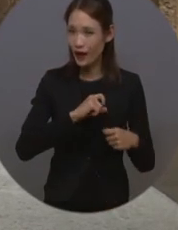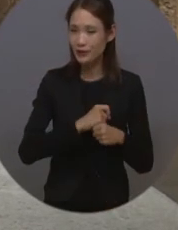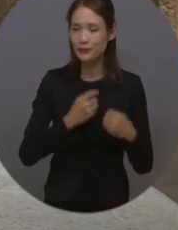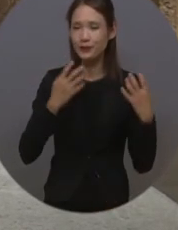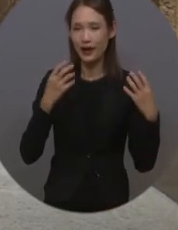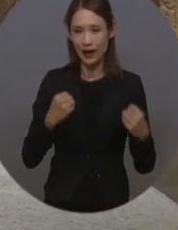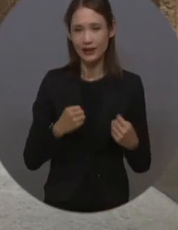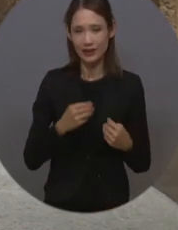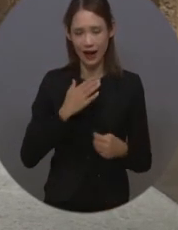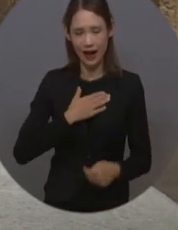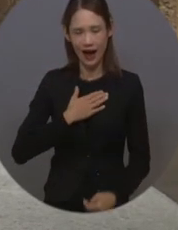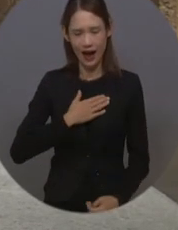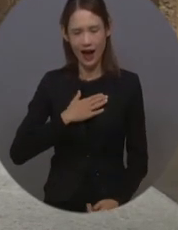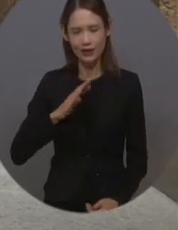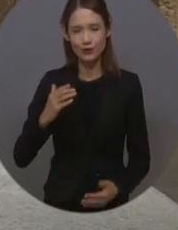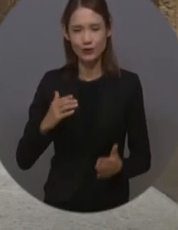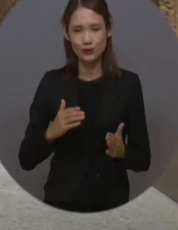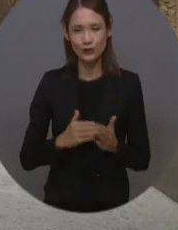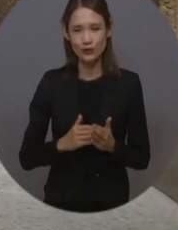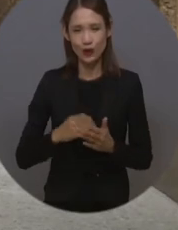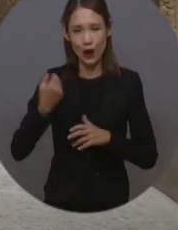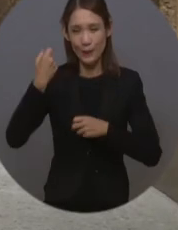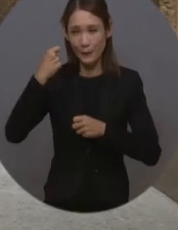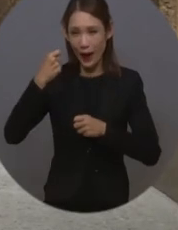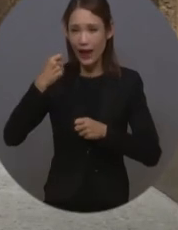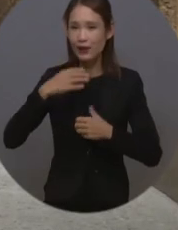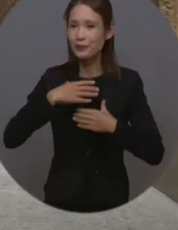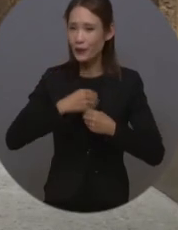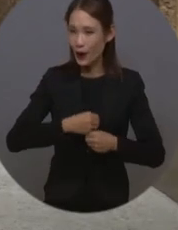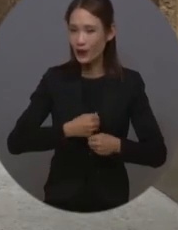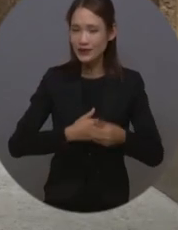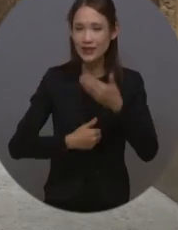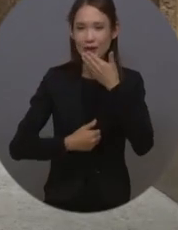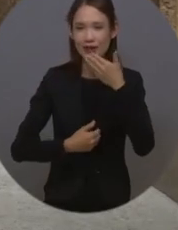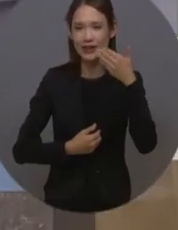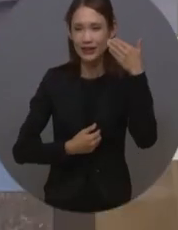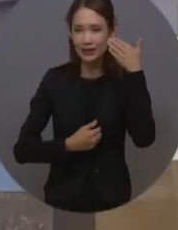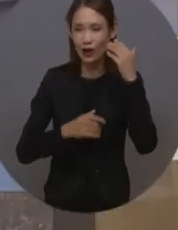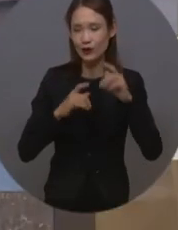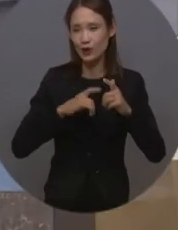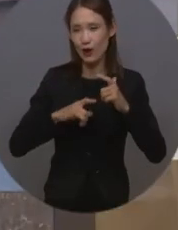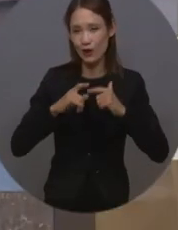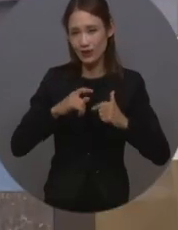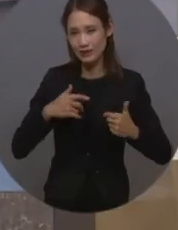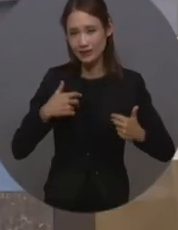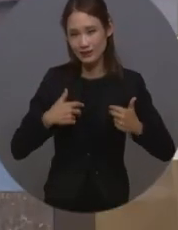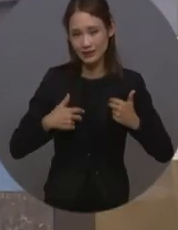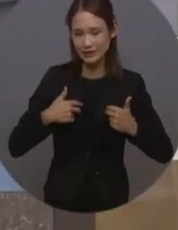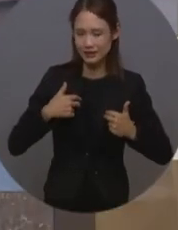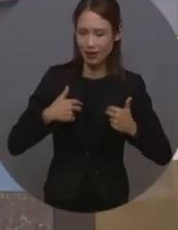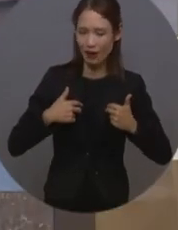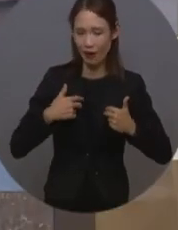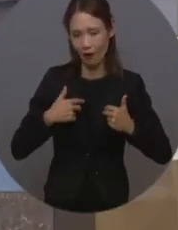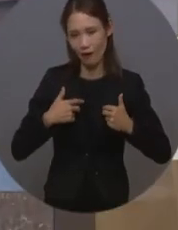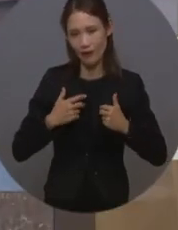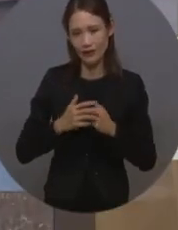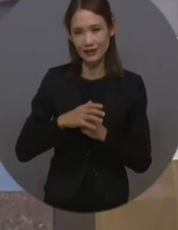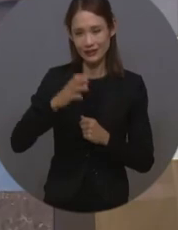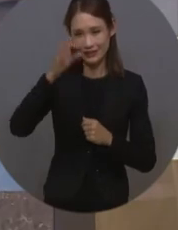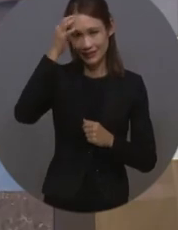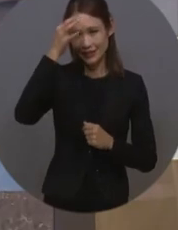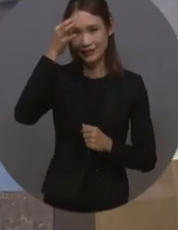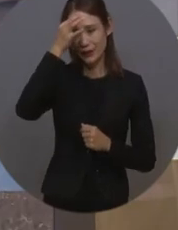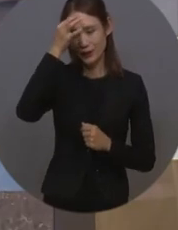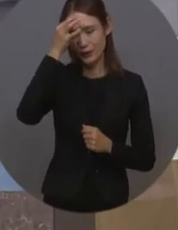분들이 알게 되셔서 발도 편하고 또 청각장애인 분들도 더 즐겁게 자신들의 이런 기량을 펼칠